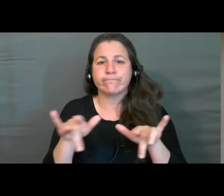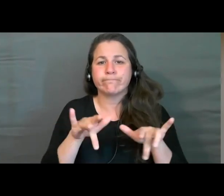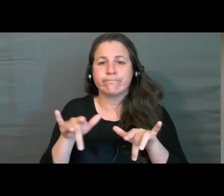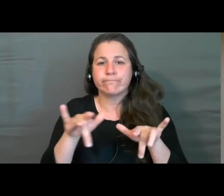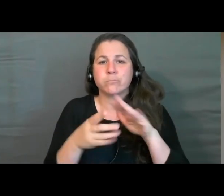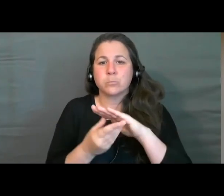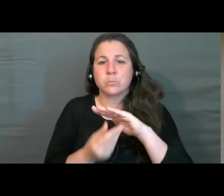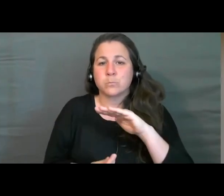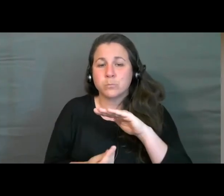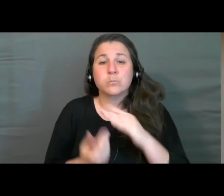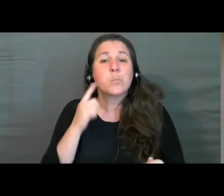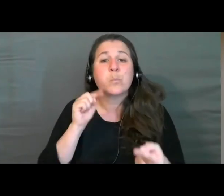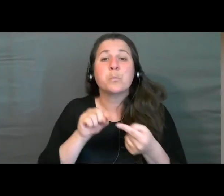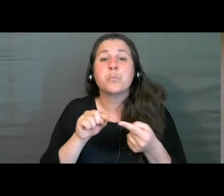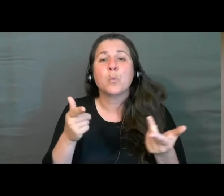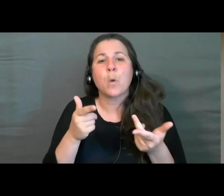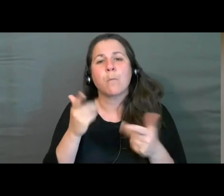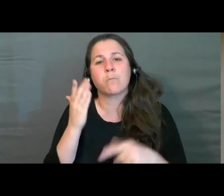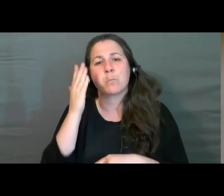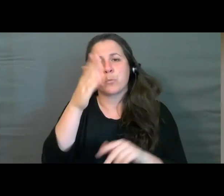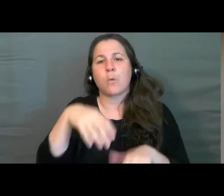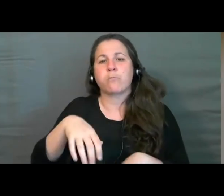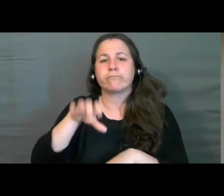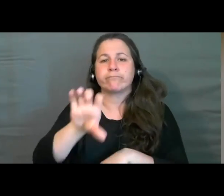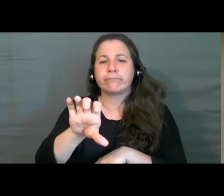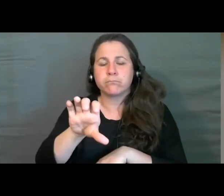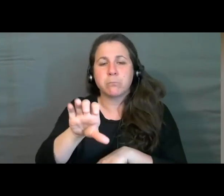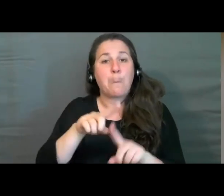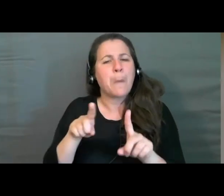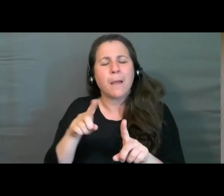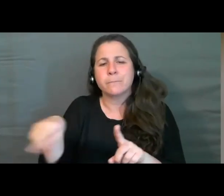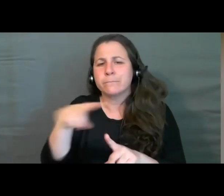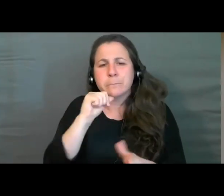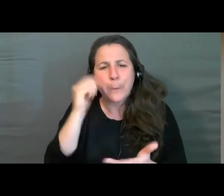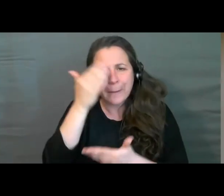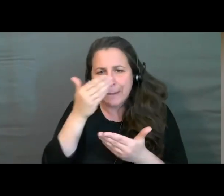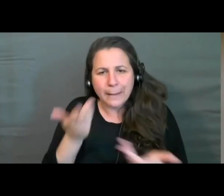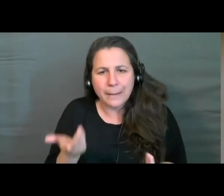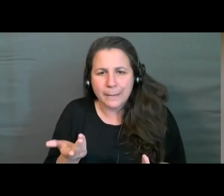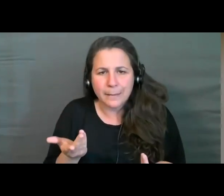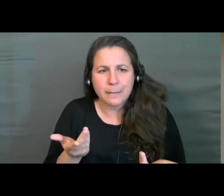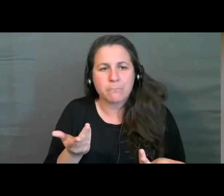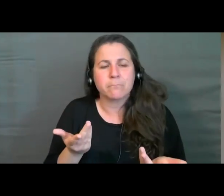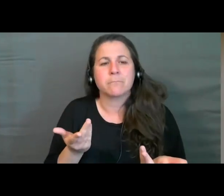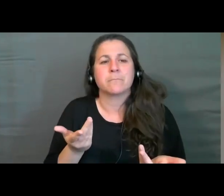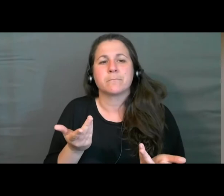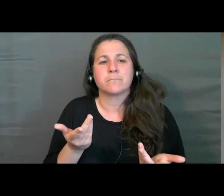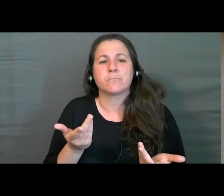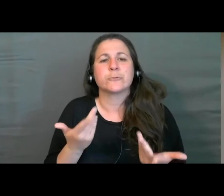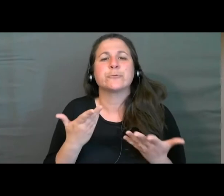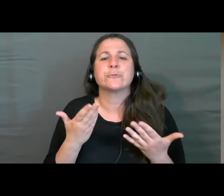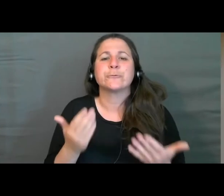pour une diffusion ultérieure, mais pas d'inquiétude. Pour la plupart du